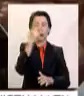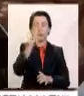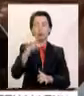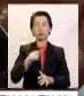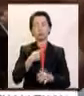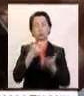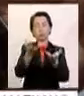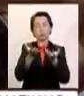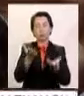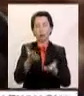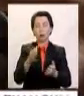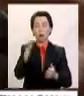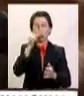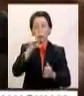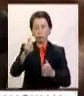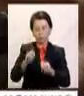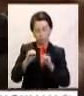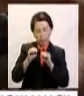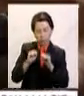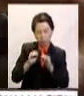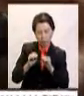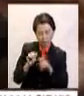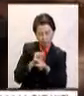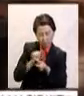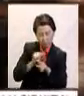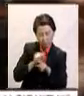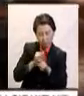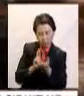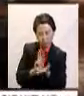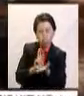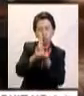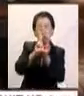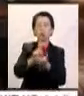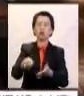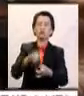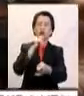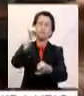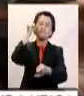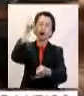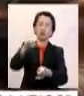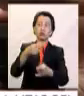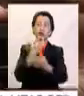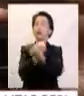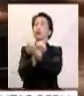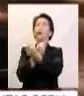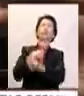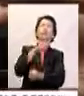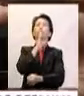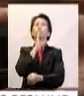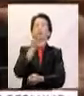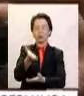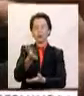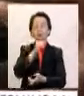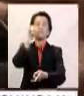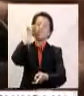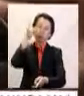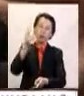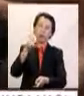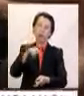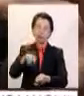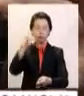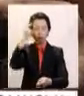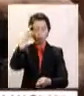kita nakkan mereka dipulihkan. Namun mungkin tak faham dan mereka rasa macam mereka kena tahan ke apakah. Ini adalah satu